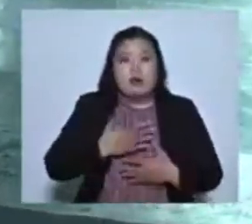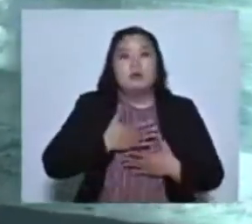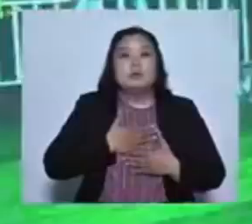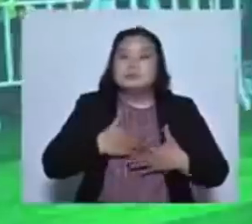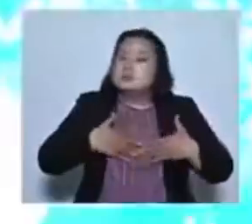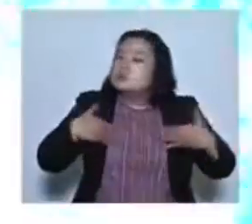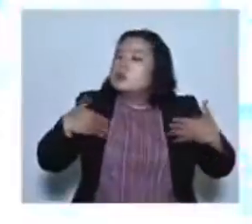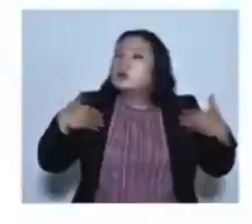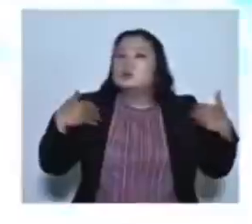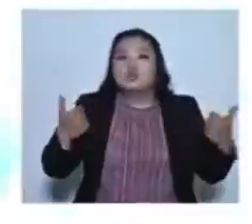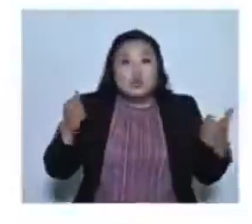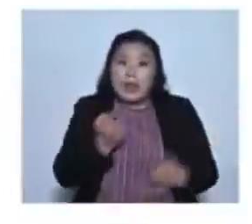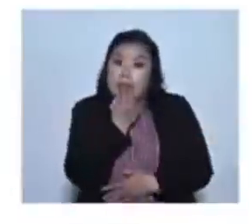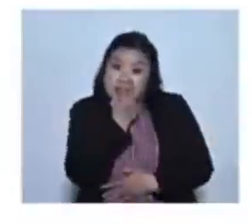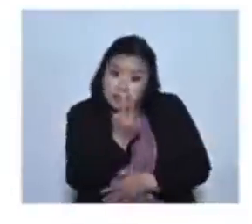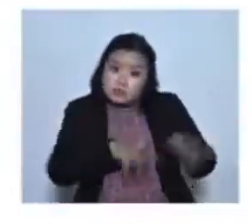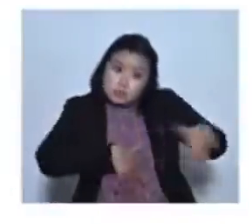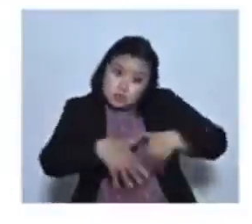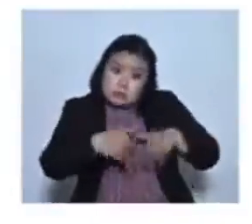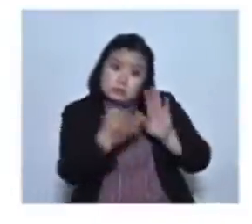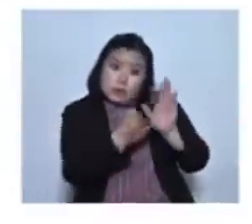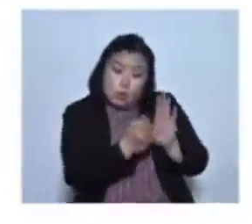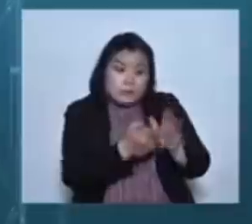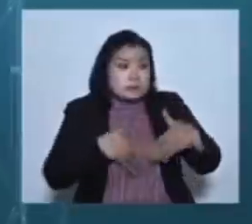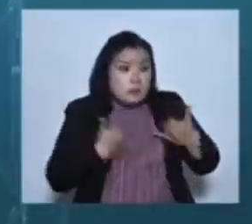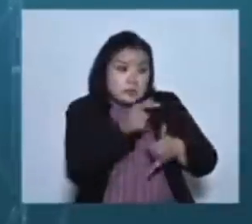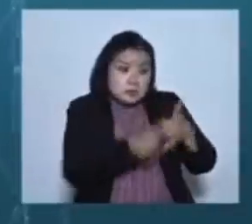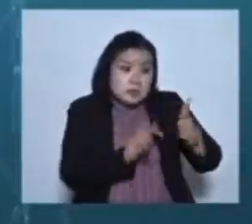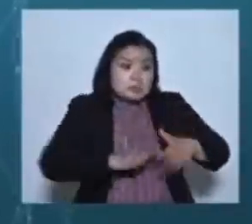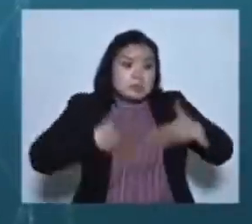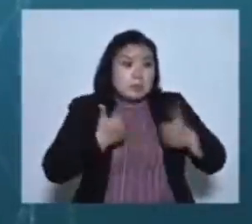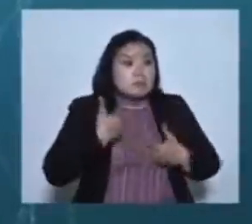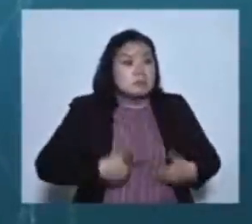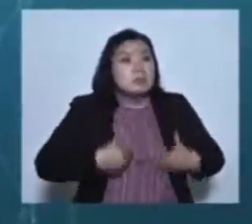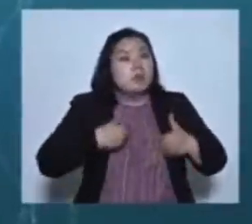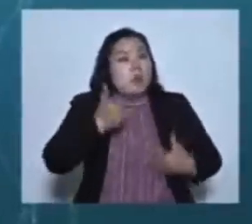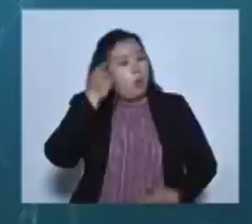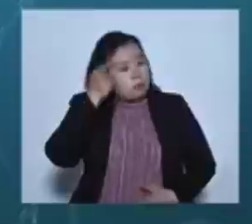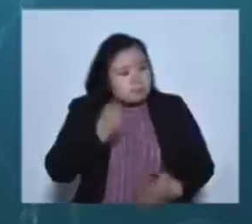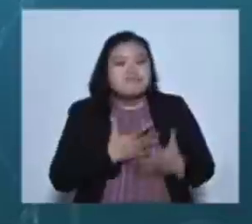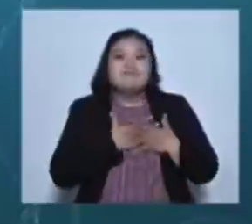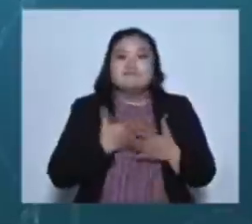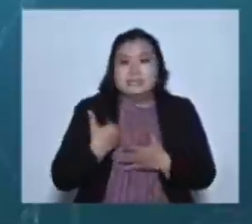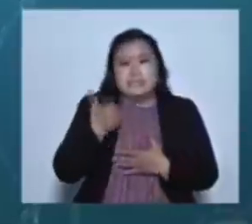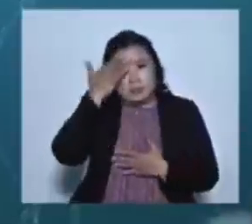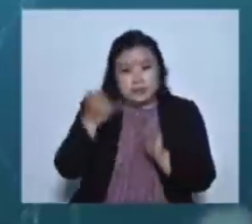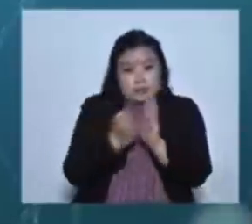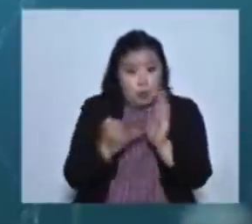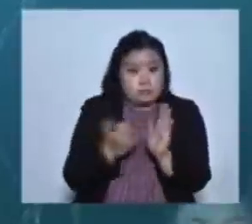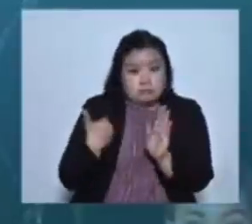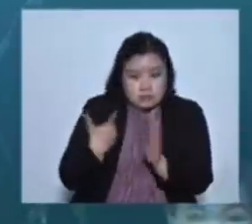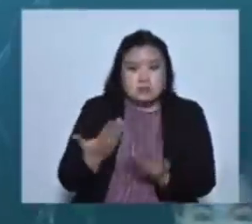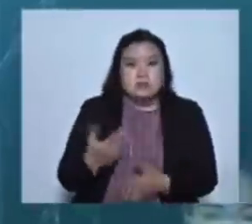ได้เห็นพี่น้องประชาชนในทุกจังหวัดผมไปมา60กว่าจังหวัดในการทำงานของผมก็มีทั้งคน